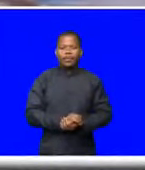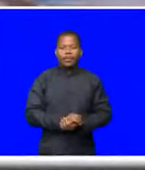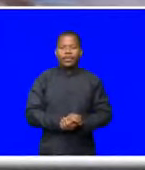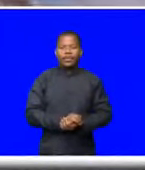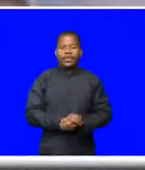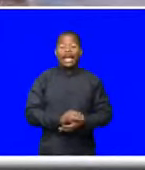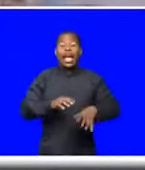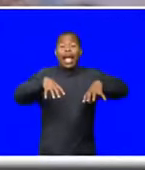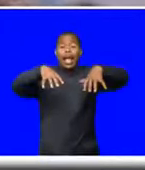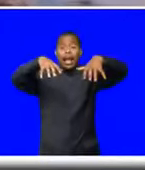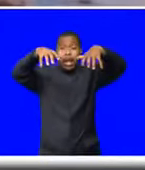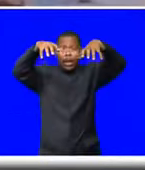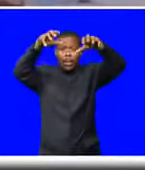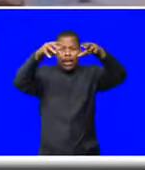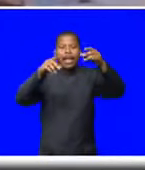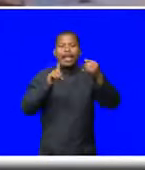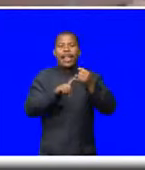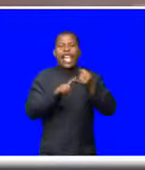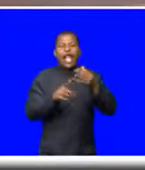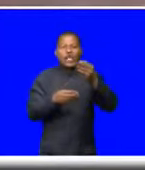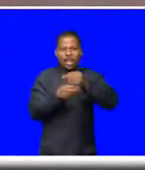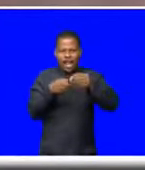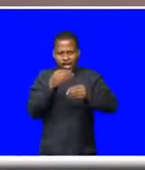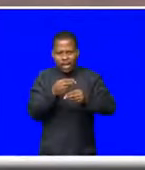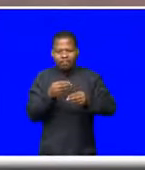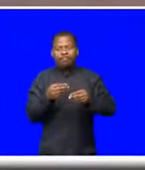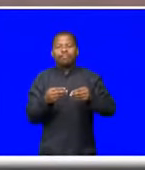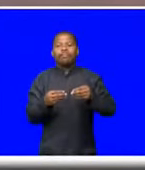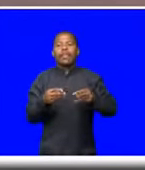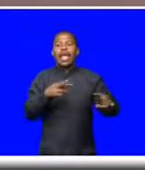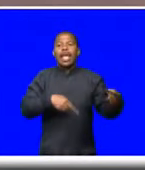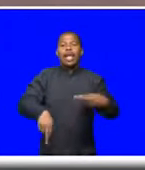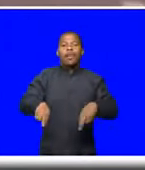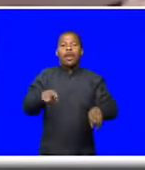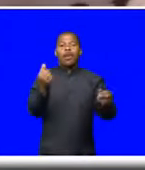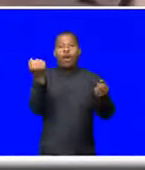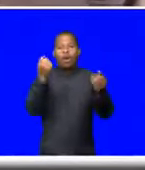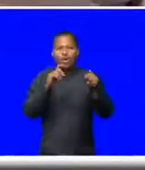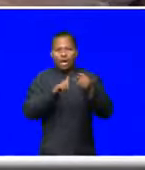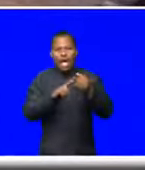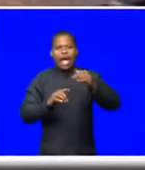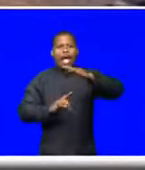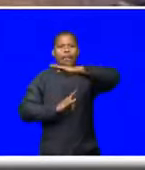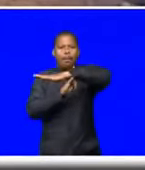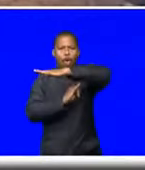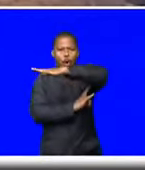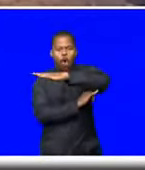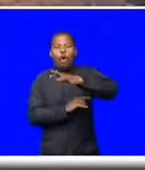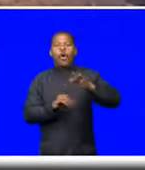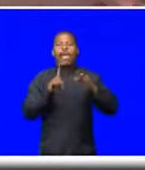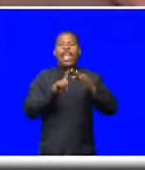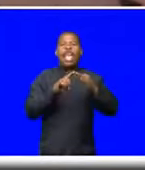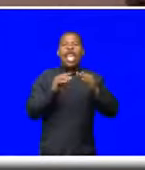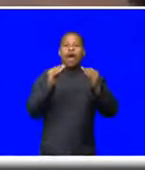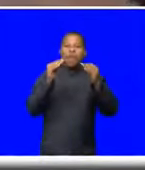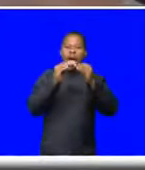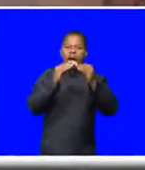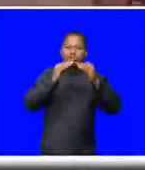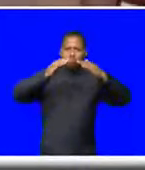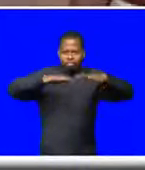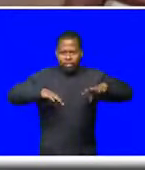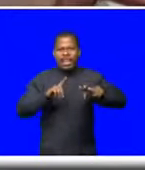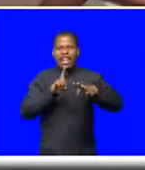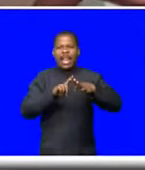kuthiwa tilimate kakhulu takhiwo letfa ekhathi imigwaco emabhuloho kansi labanye basele bangenamakhaya kwathi labanye balahlekelwa